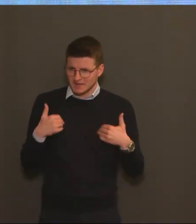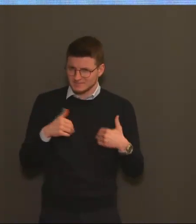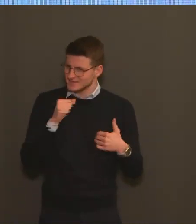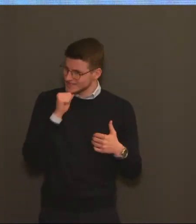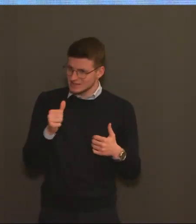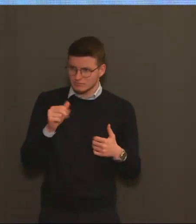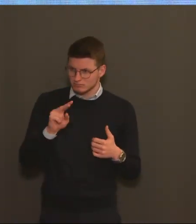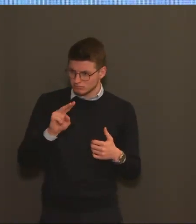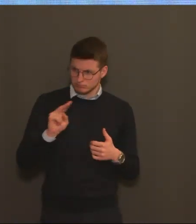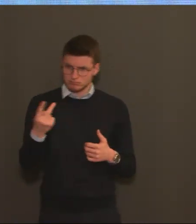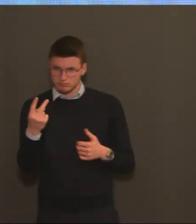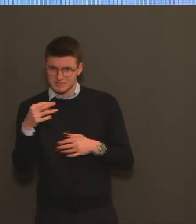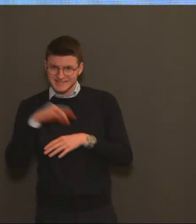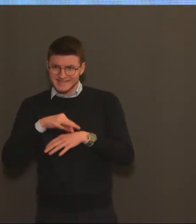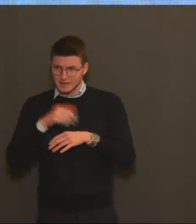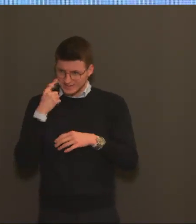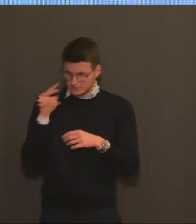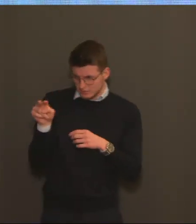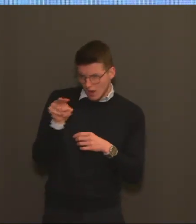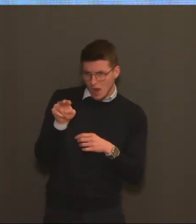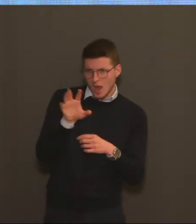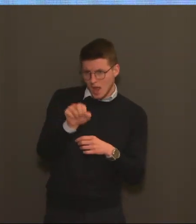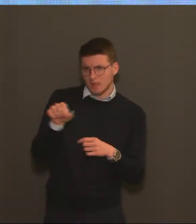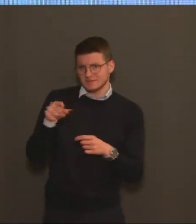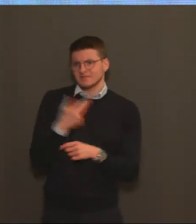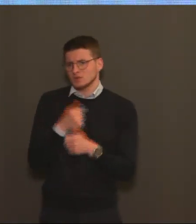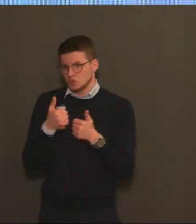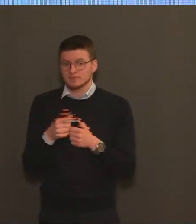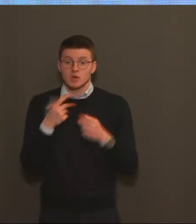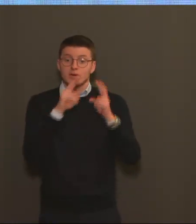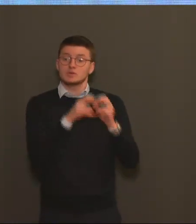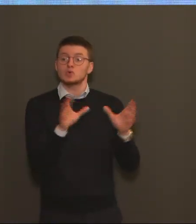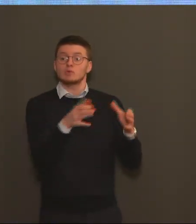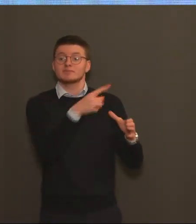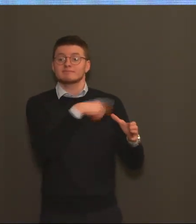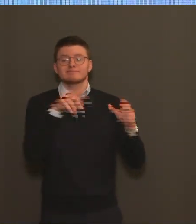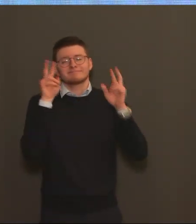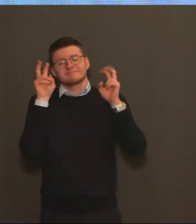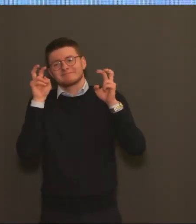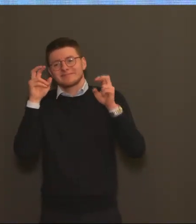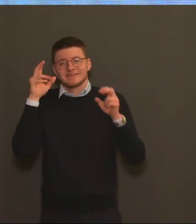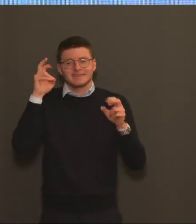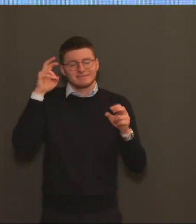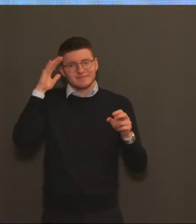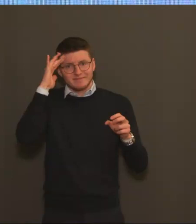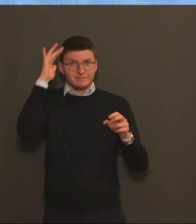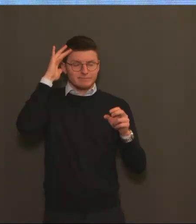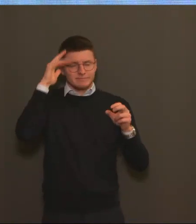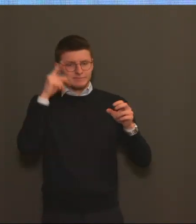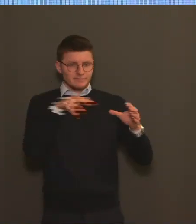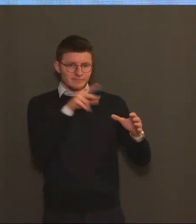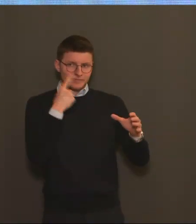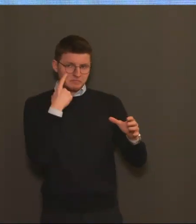efficacy. In real-life omstandigheden, onder echte omstandigheden, spreken we van effectiveness. En daar weten